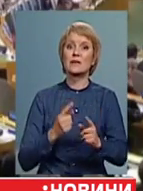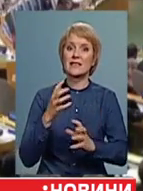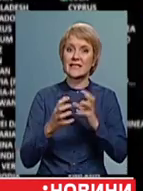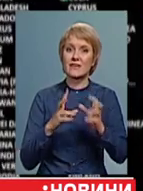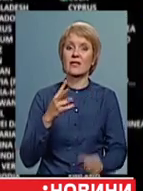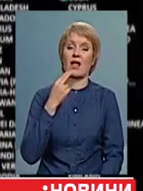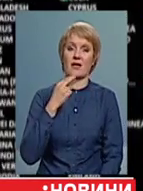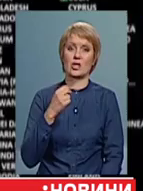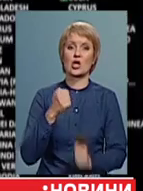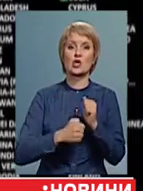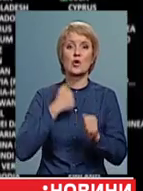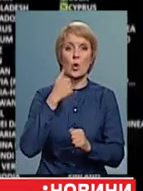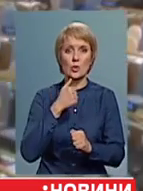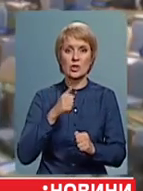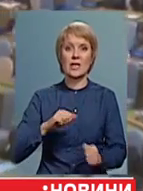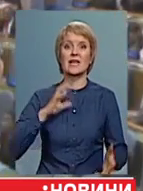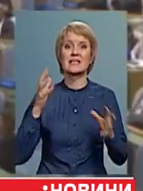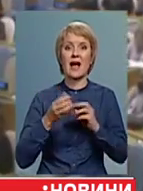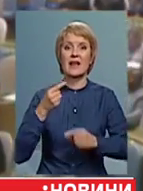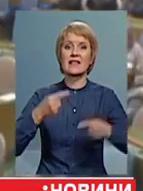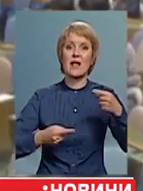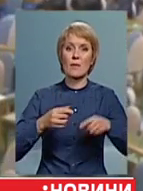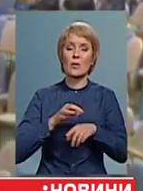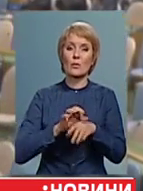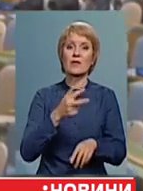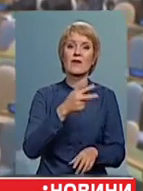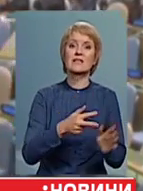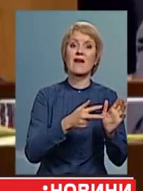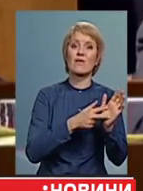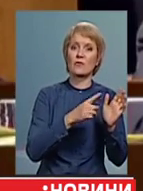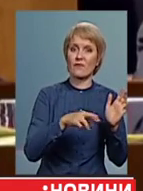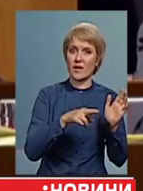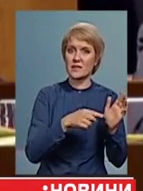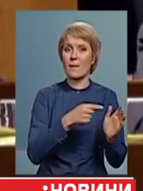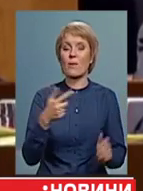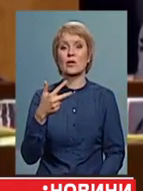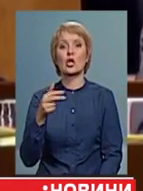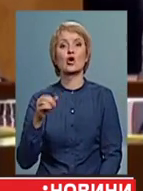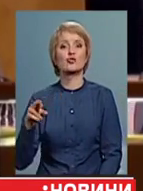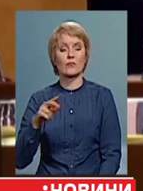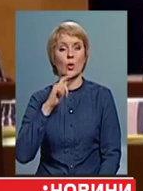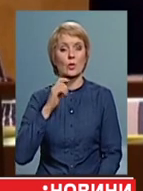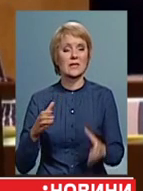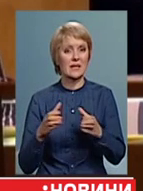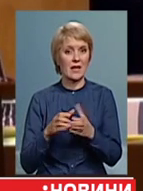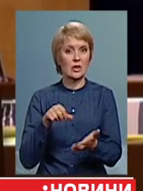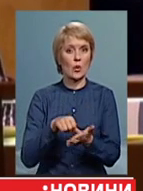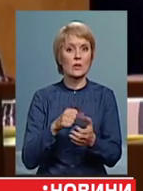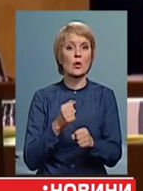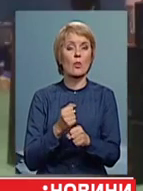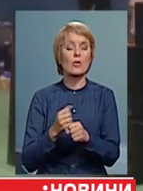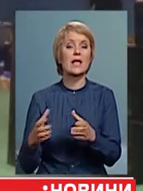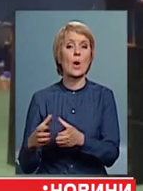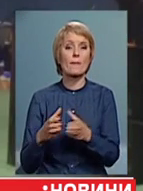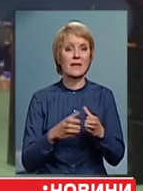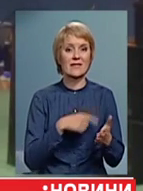на краще. Щорічні загальні дебати проведуть з 28 вересня по 3 жовтня. Українська делегація візьме участь у роботі комітетів